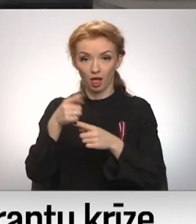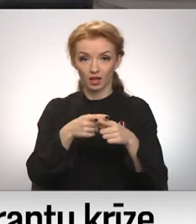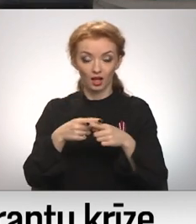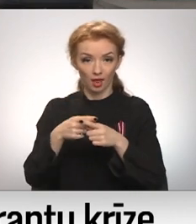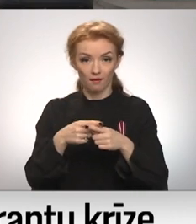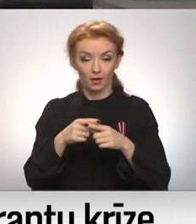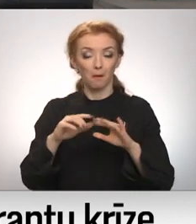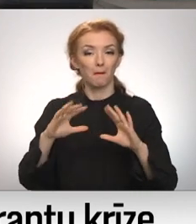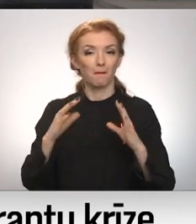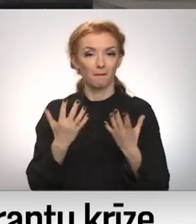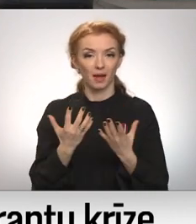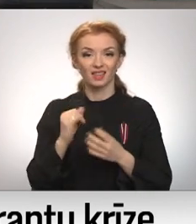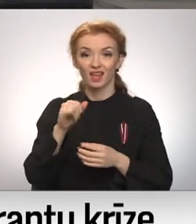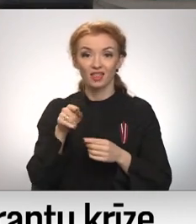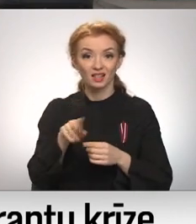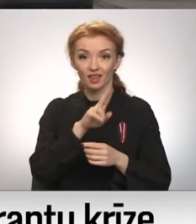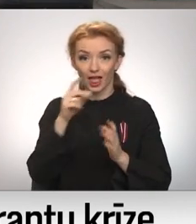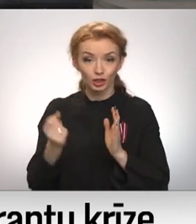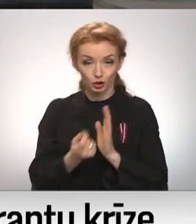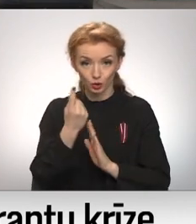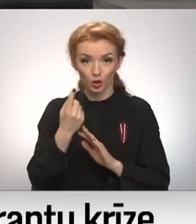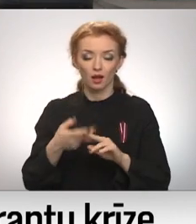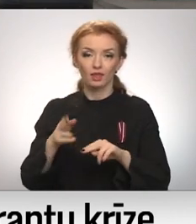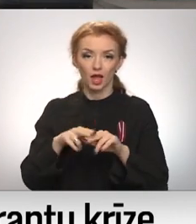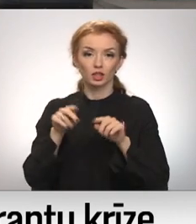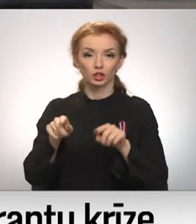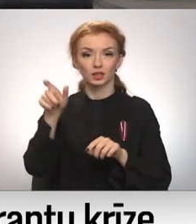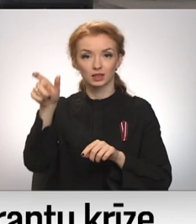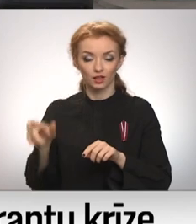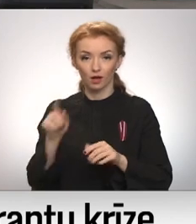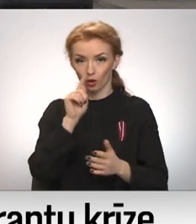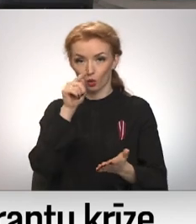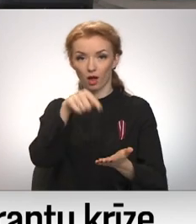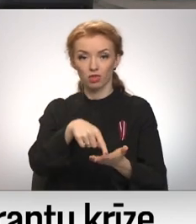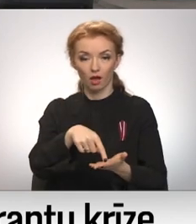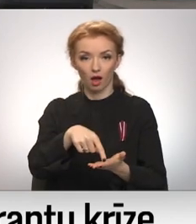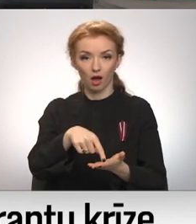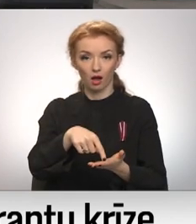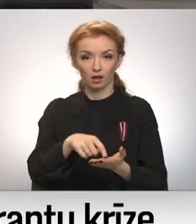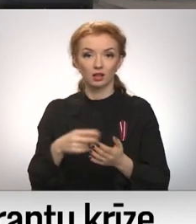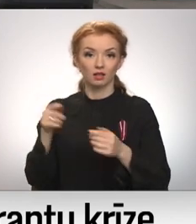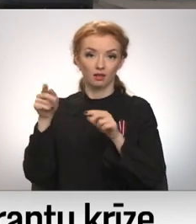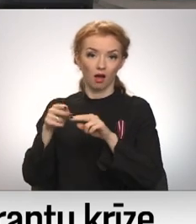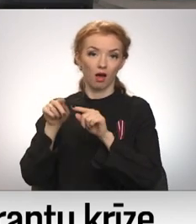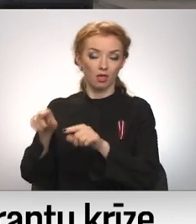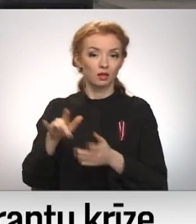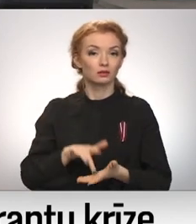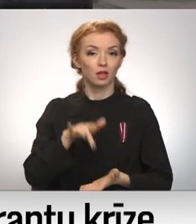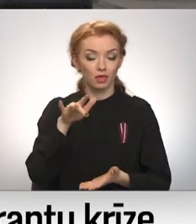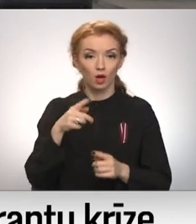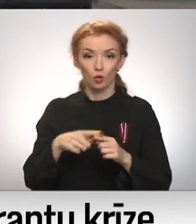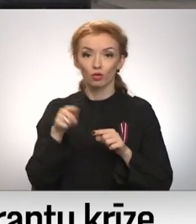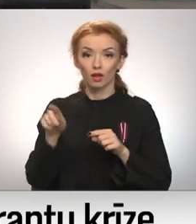pusi. Bet, ja tas neizdodas, tad šie cilvēki nonāk šādos centros kā šis, un šeit